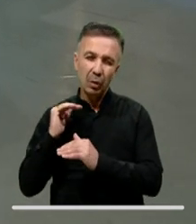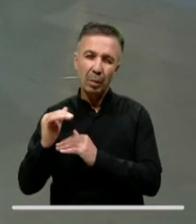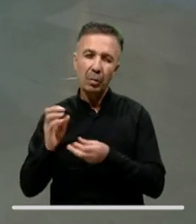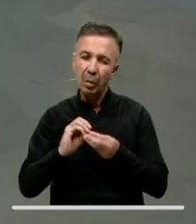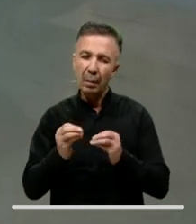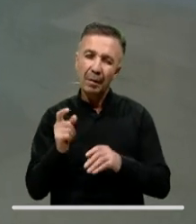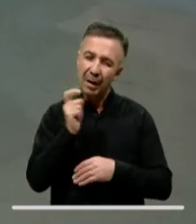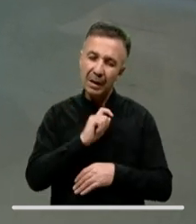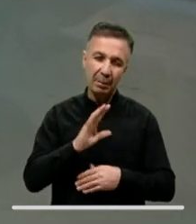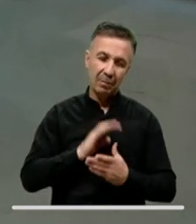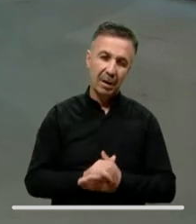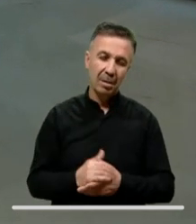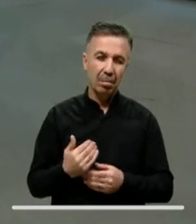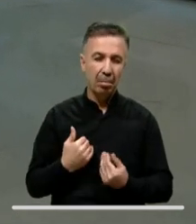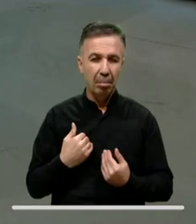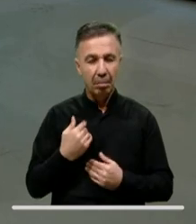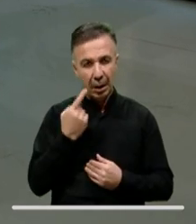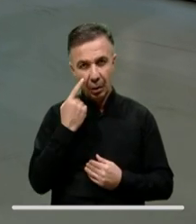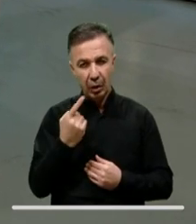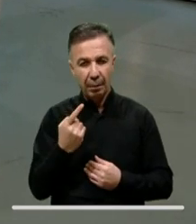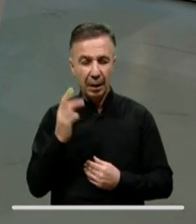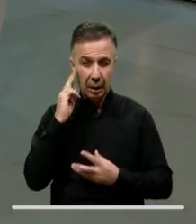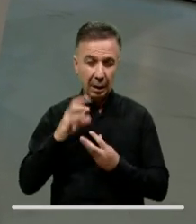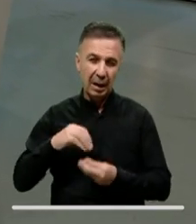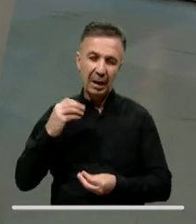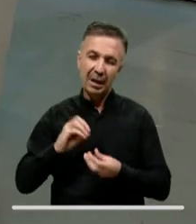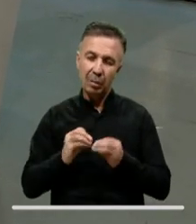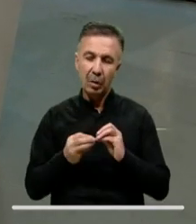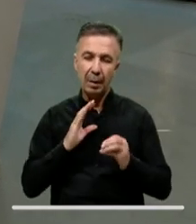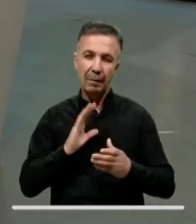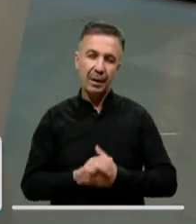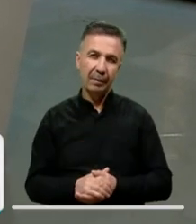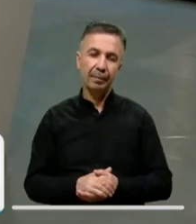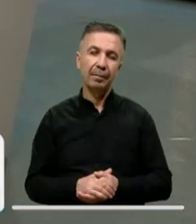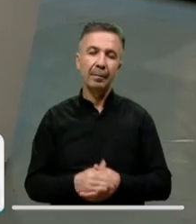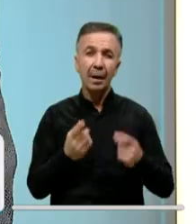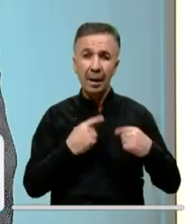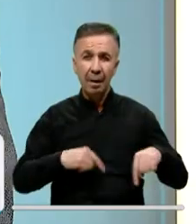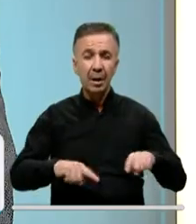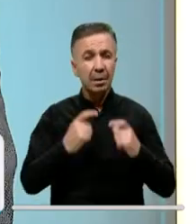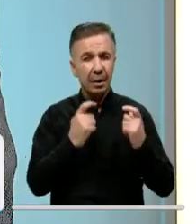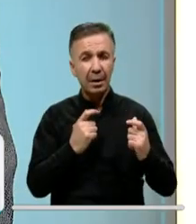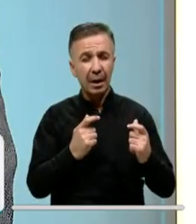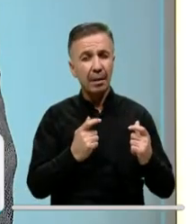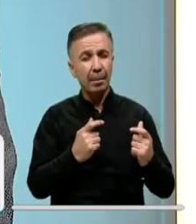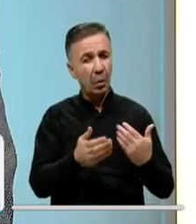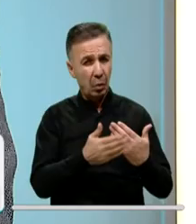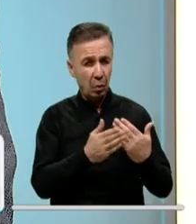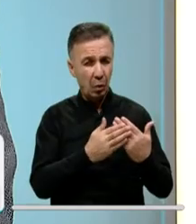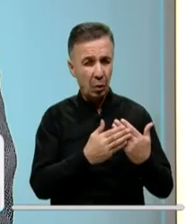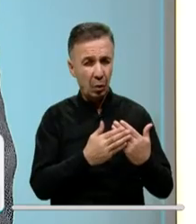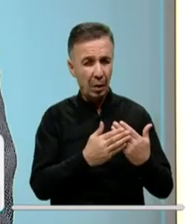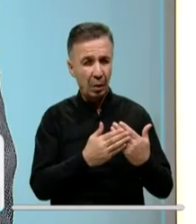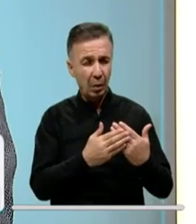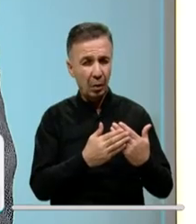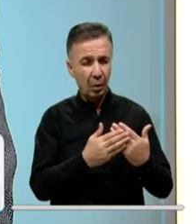var. Bana göre bu konuda bir ahlaki sıkıntımız var. Biz bir yere, bir düğüne, bir